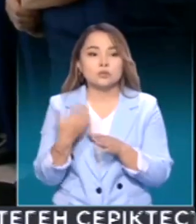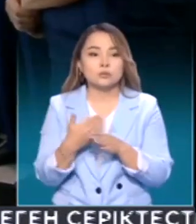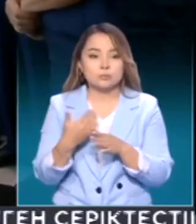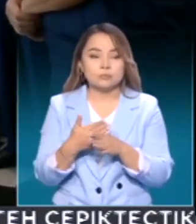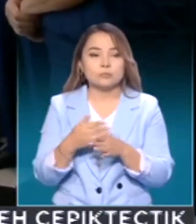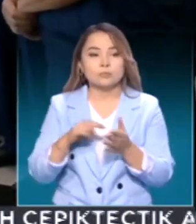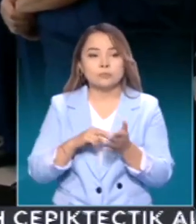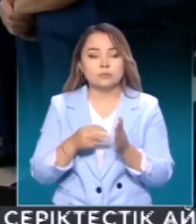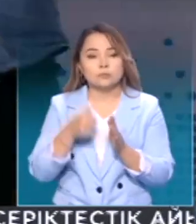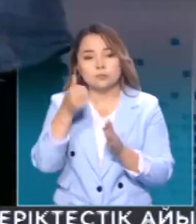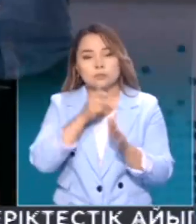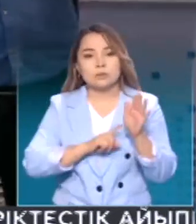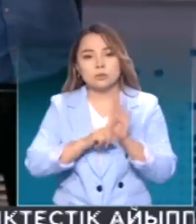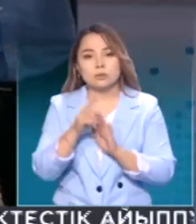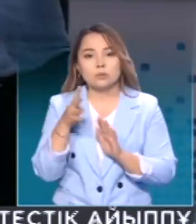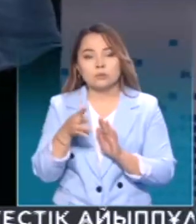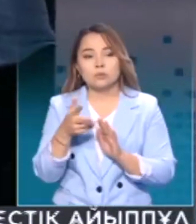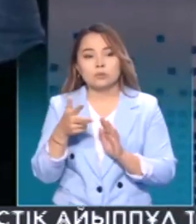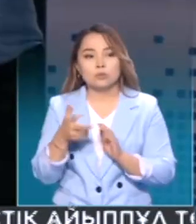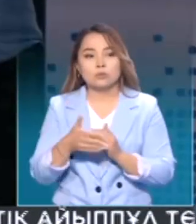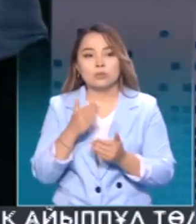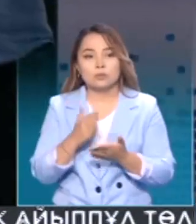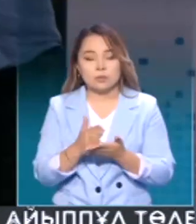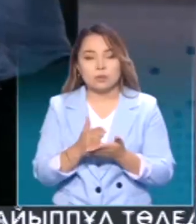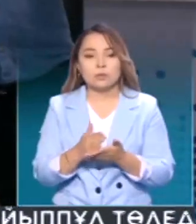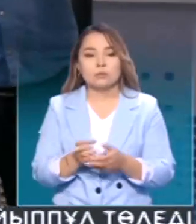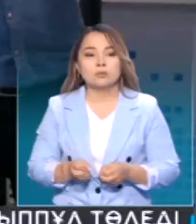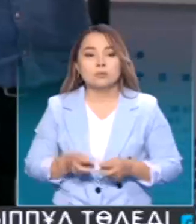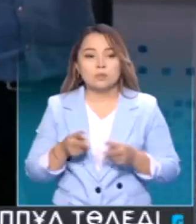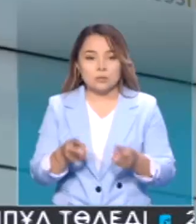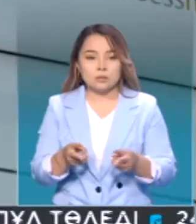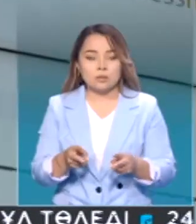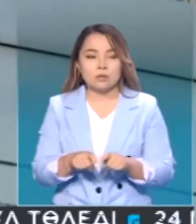жыл басынан бері 4300-ден астам қылмыстың бетін ашты.